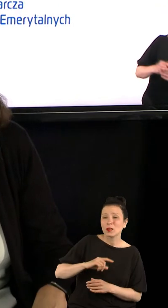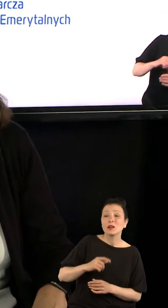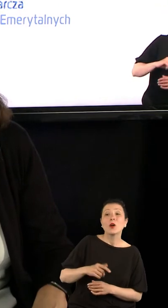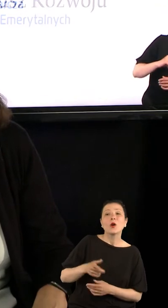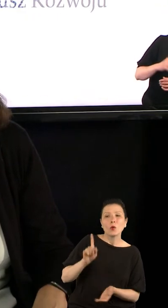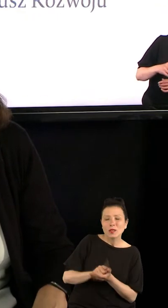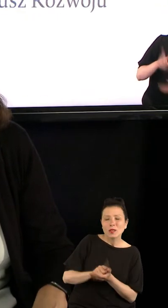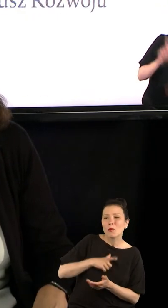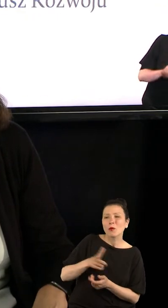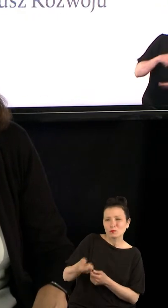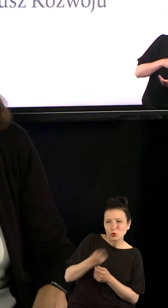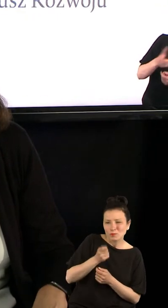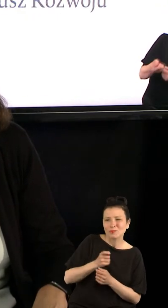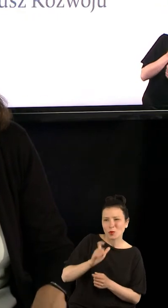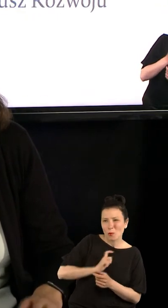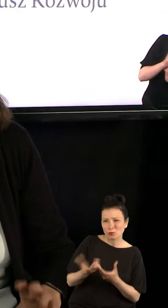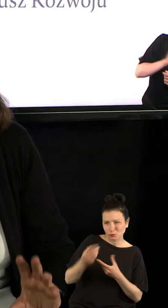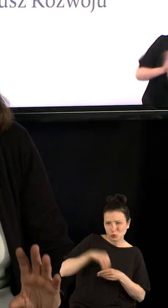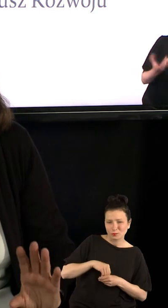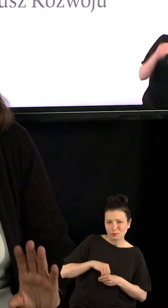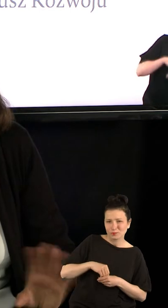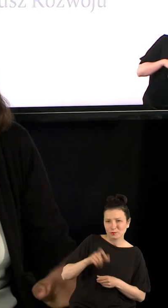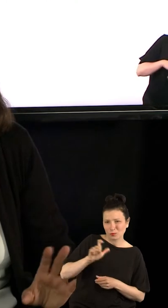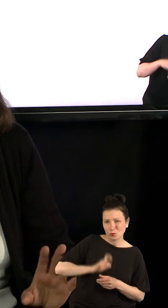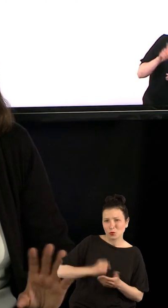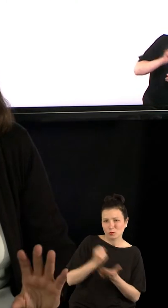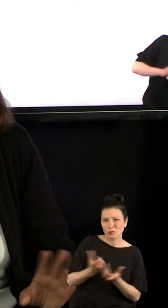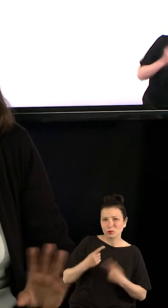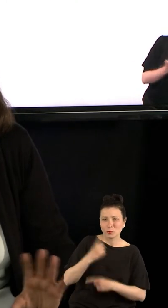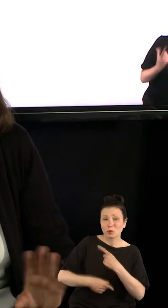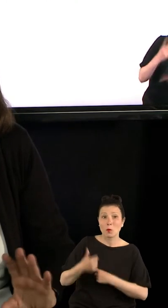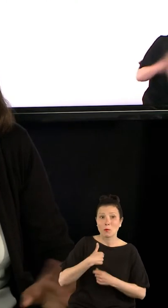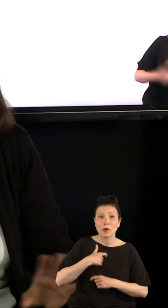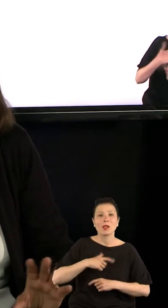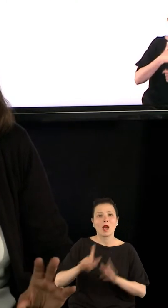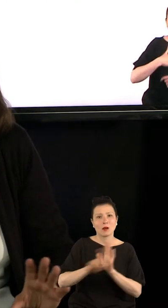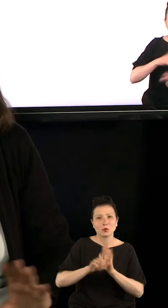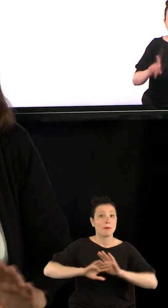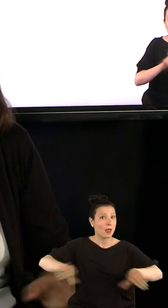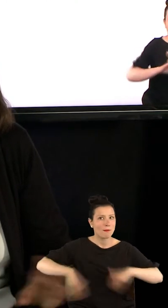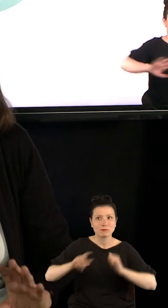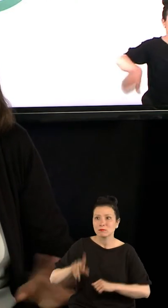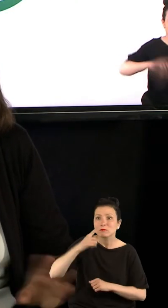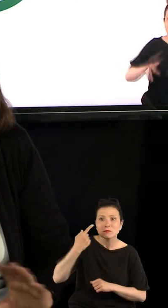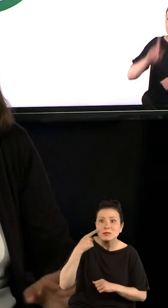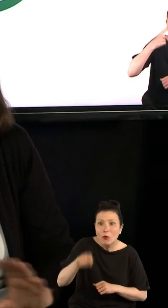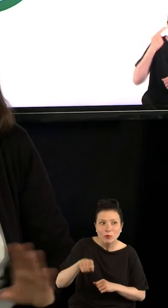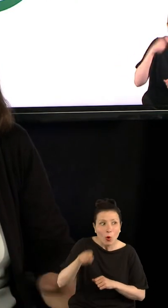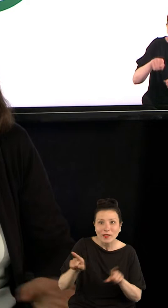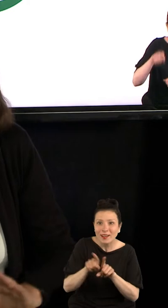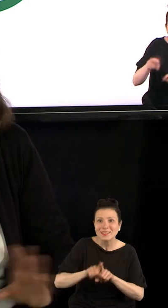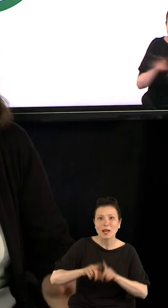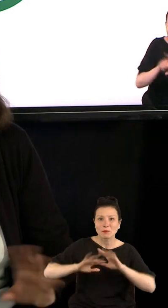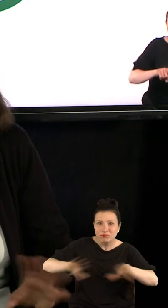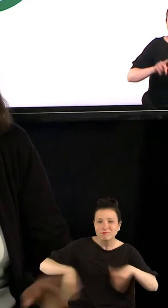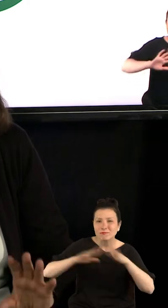do Biura Osób z Niepełnosprawnością, bo jak chodziłam na basen, to zobaczyłam, że ona chodzi. Przypomniałam sobie, że jest naszą